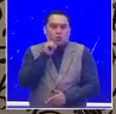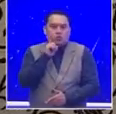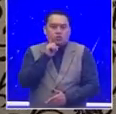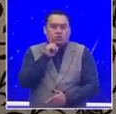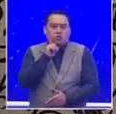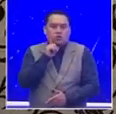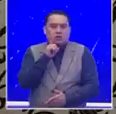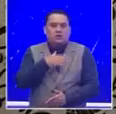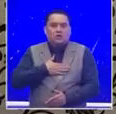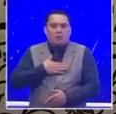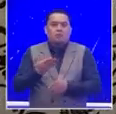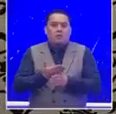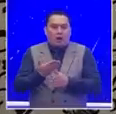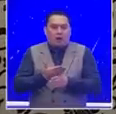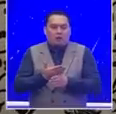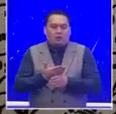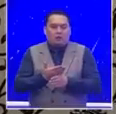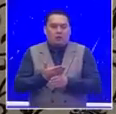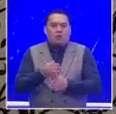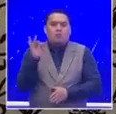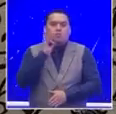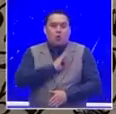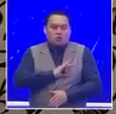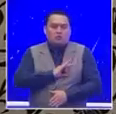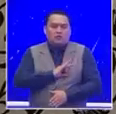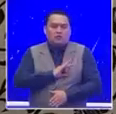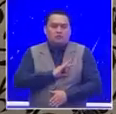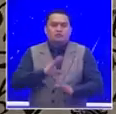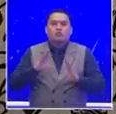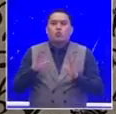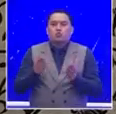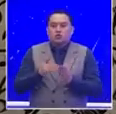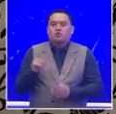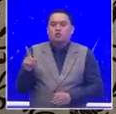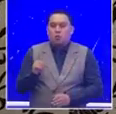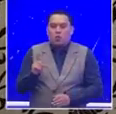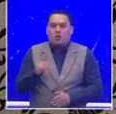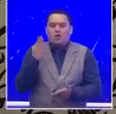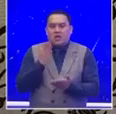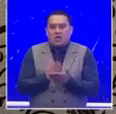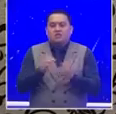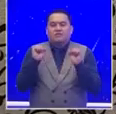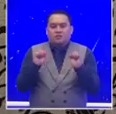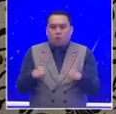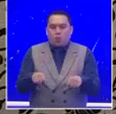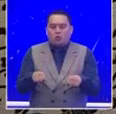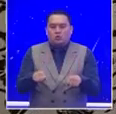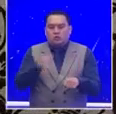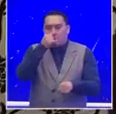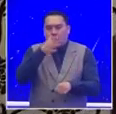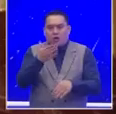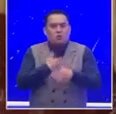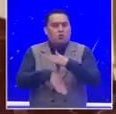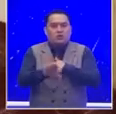и они нам помогают. Мы, конечно, попользовались тем случаем, что имеем возможность, но не могли выйти